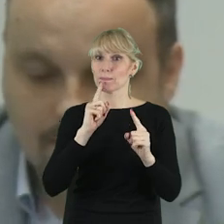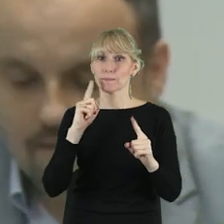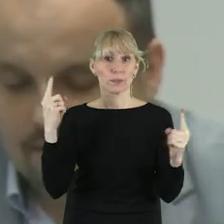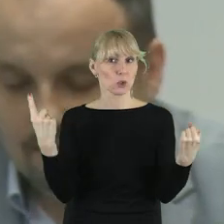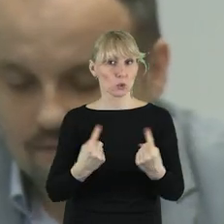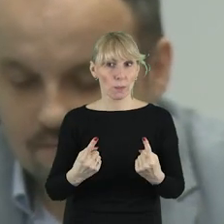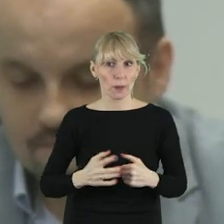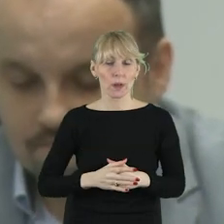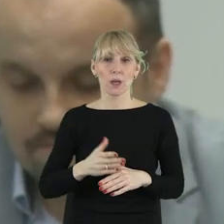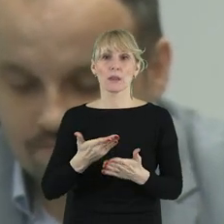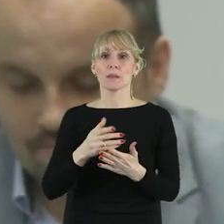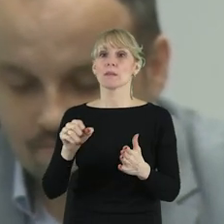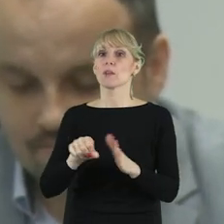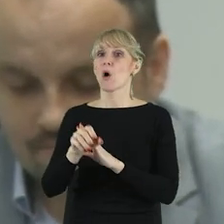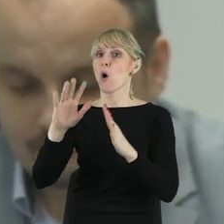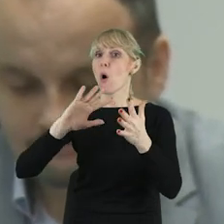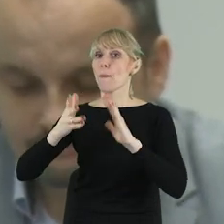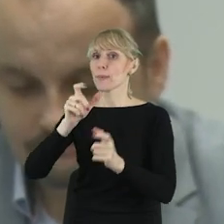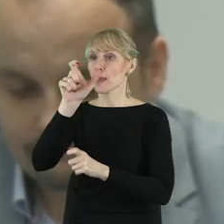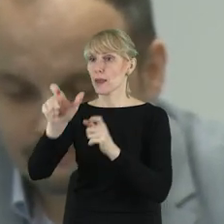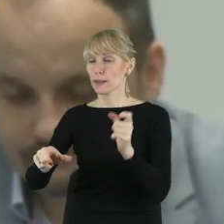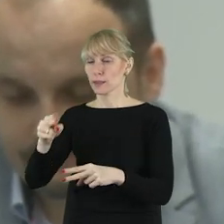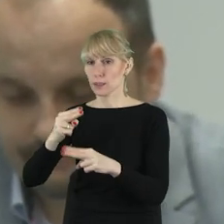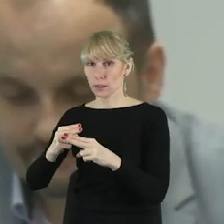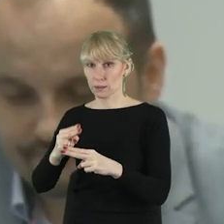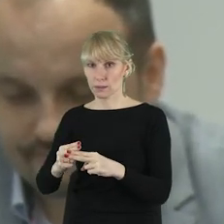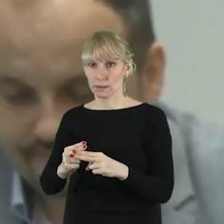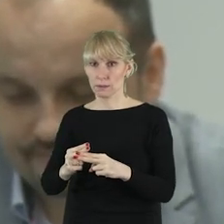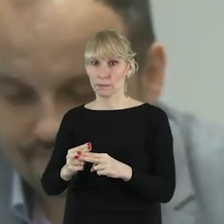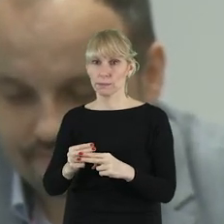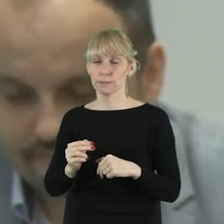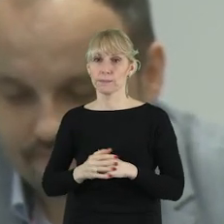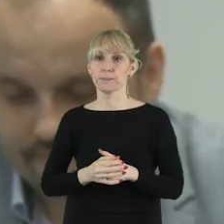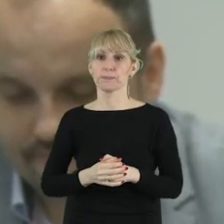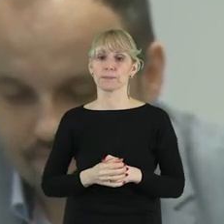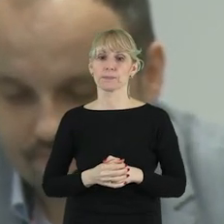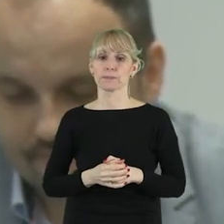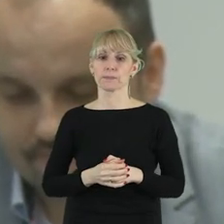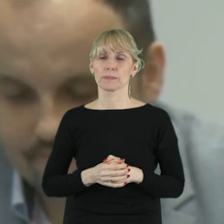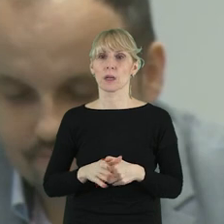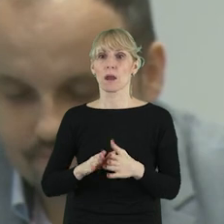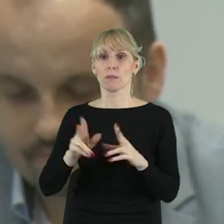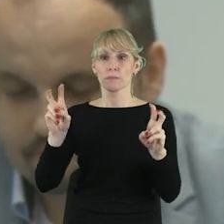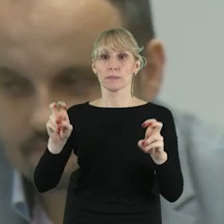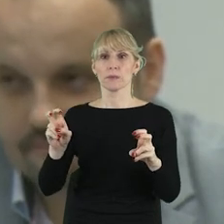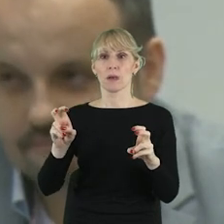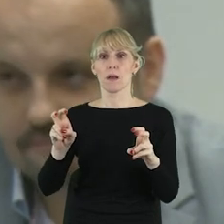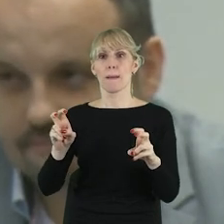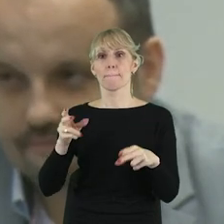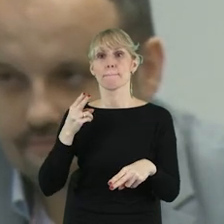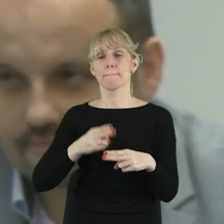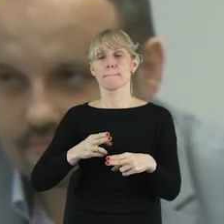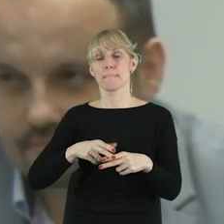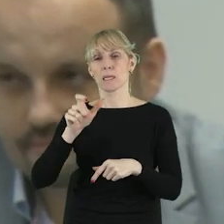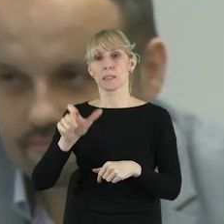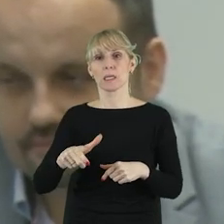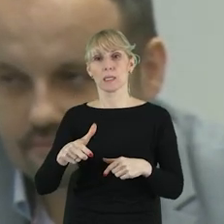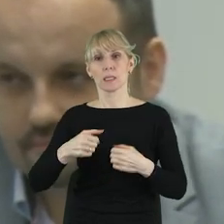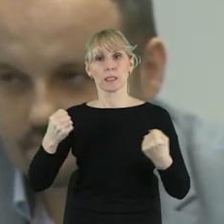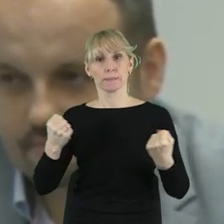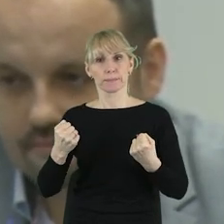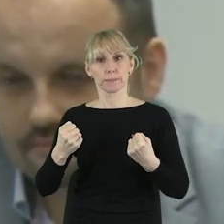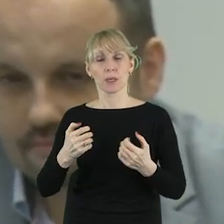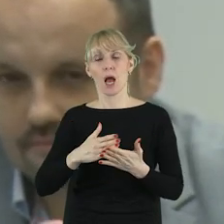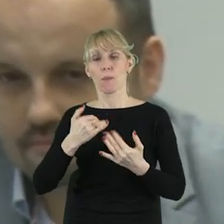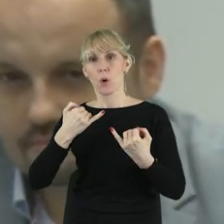pacjentem, nazwijmy to intensywnym, czy pacjentem z powikłaniami, czy pacjentem z